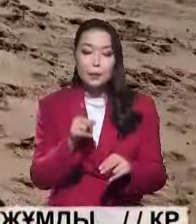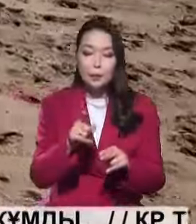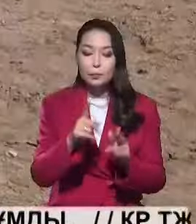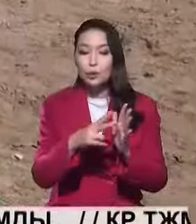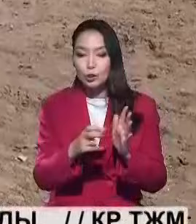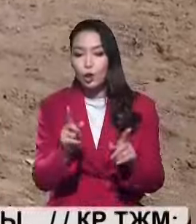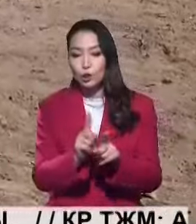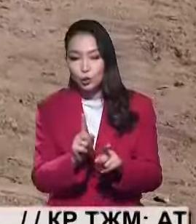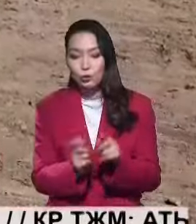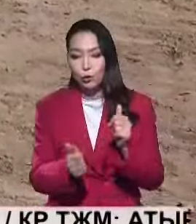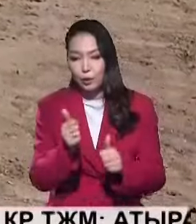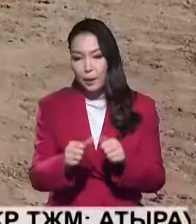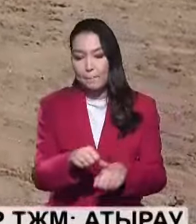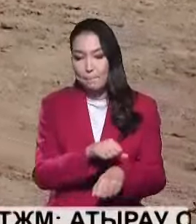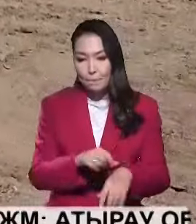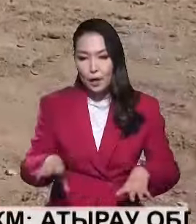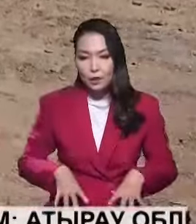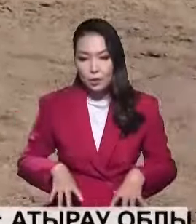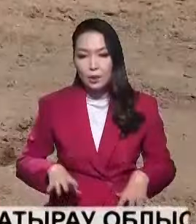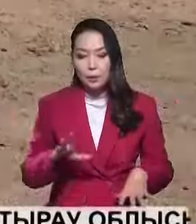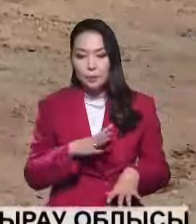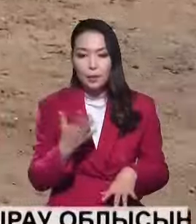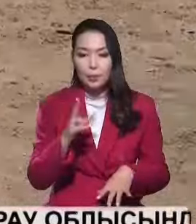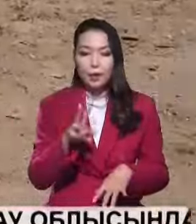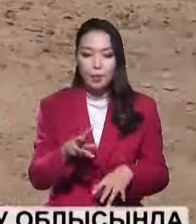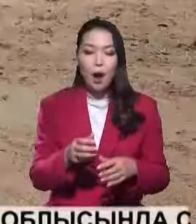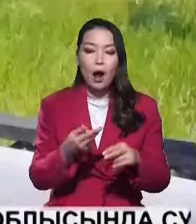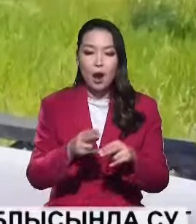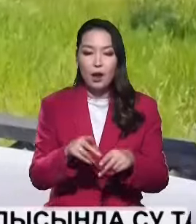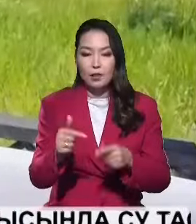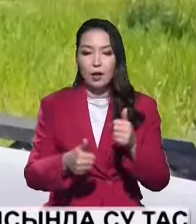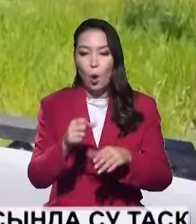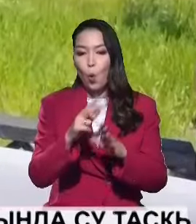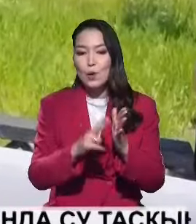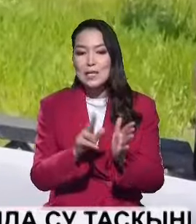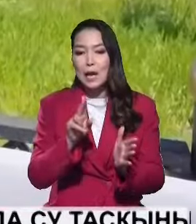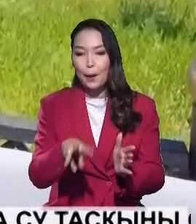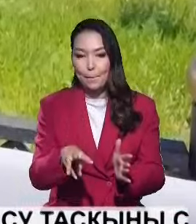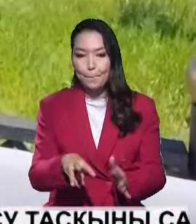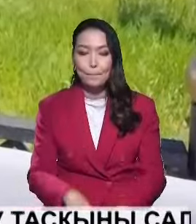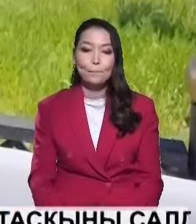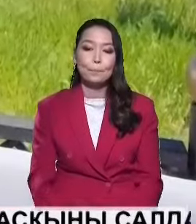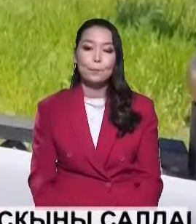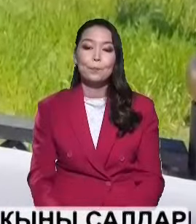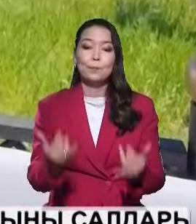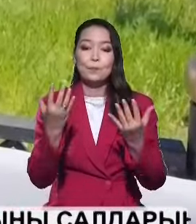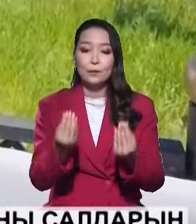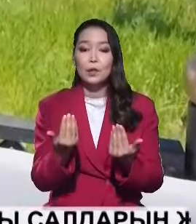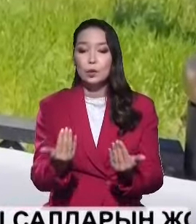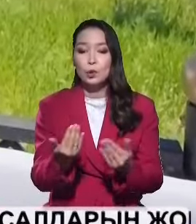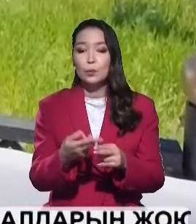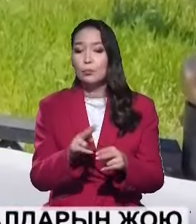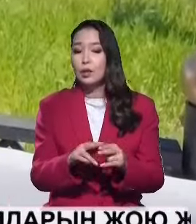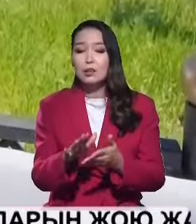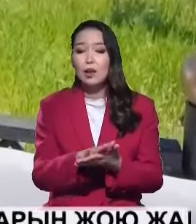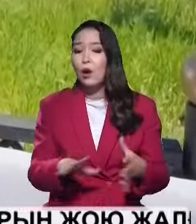бәйгеде бақсынады. Құнандар 5 шақырымға шапты. Аламан бәйге 18 шақырым. Біздің Қостанай жылқысы ешқай жылқыдан кем